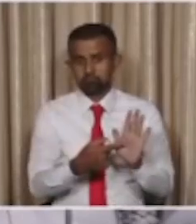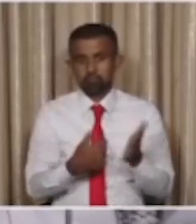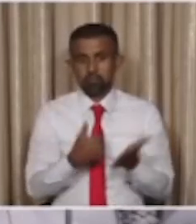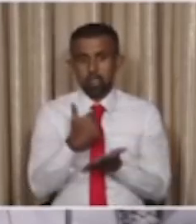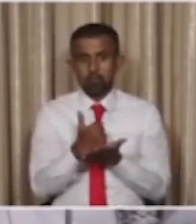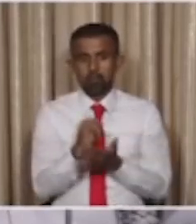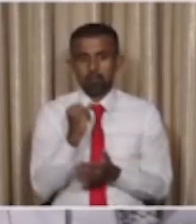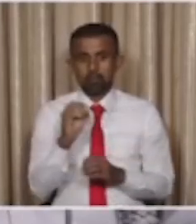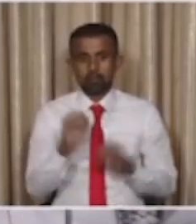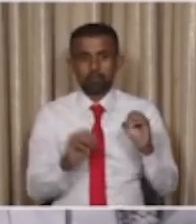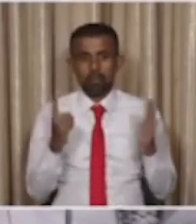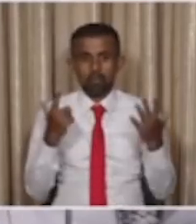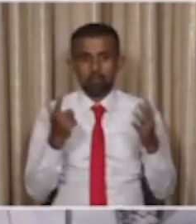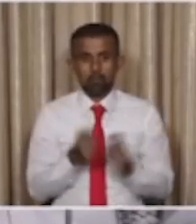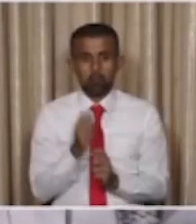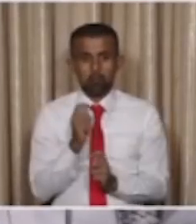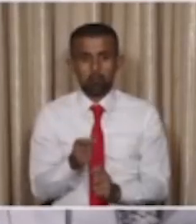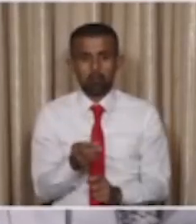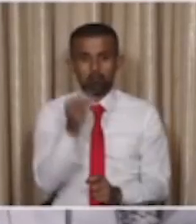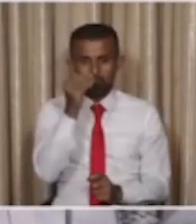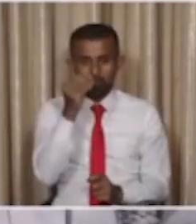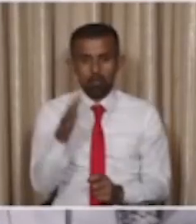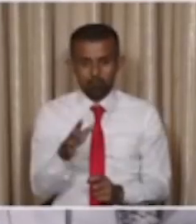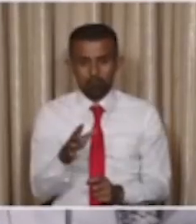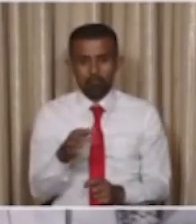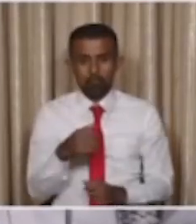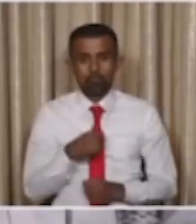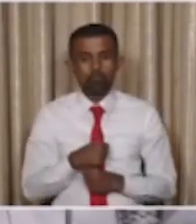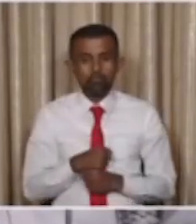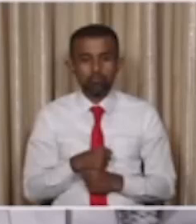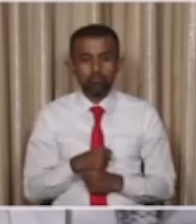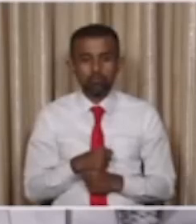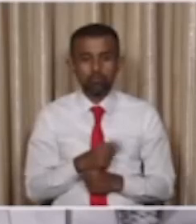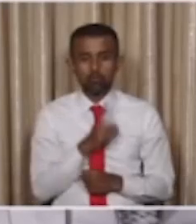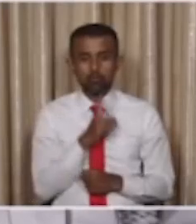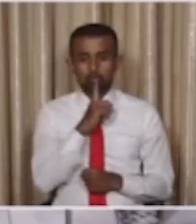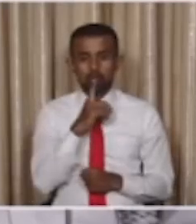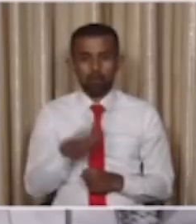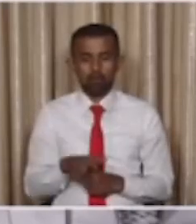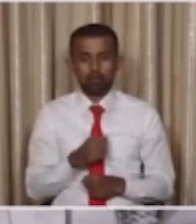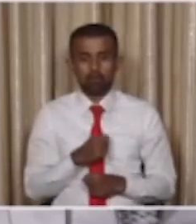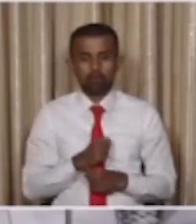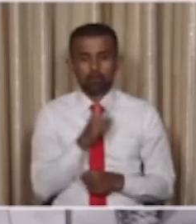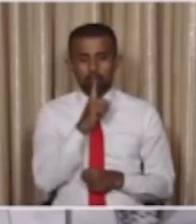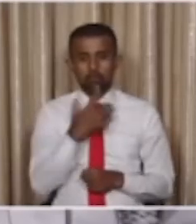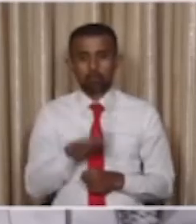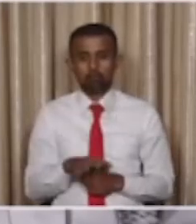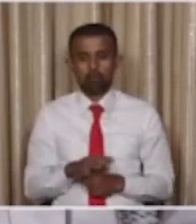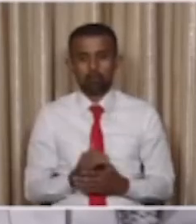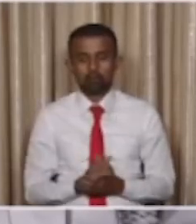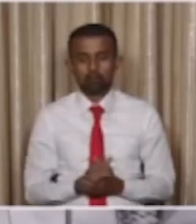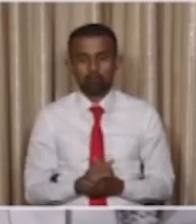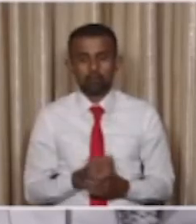බැංකුවේ නිලධාරීන් 70%ක් පරිවර්ත කරගෙන තියනවා කියලා. ආණ්ඩුව අහක බලා හිටියා, ආණ්ඩුව අහක බලා හිටියා. එතකොට